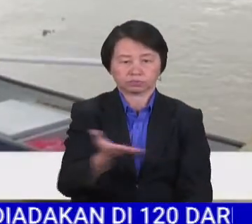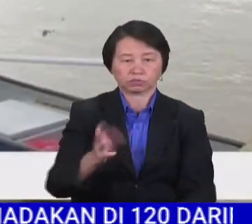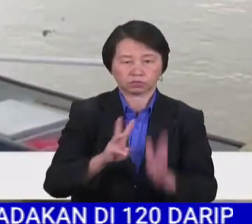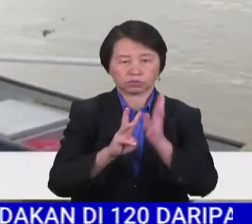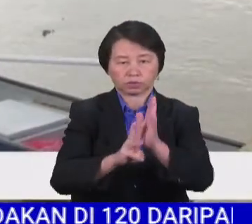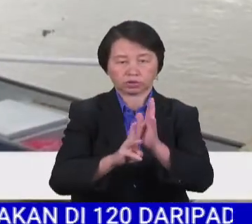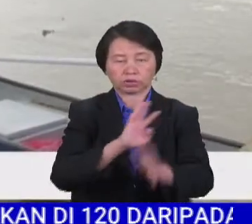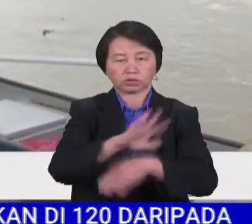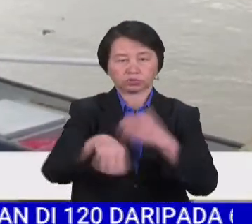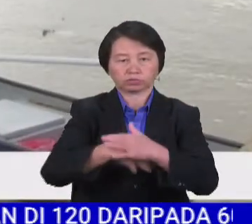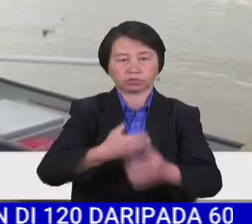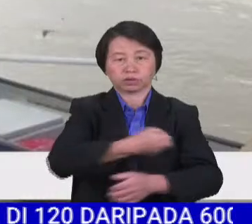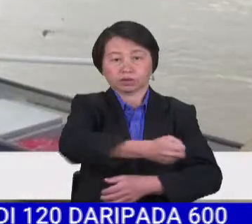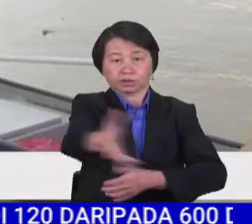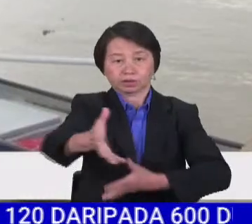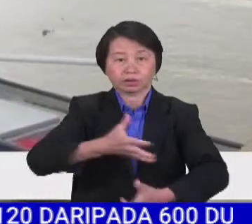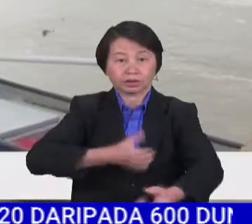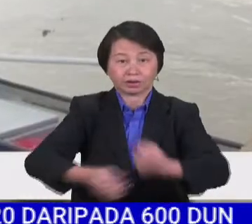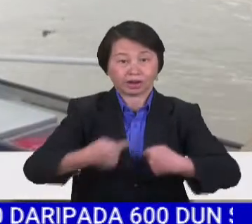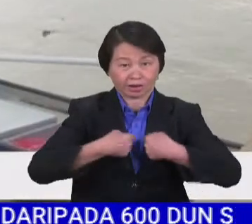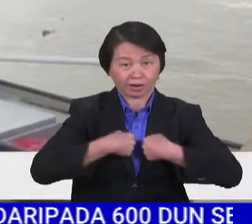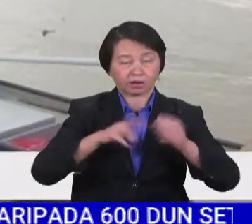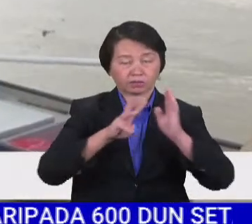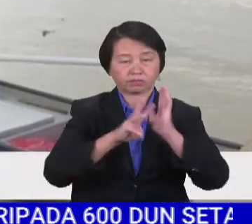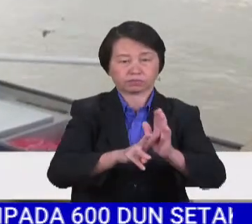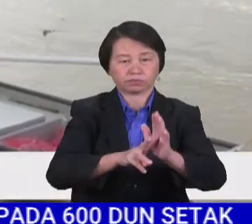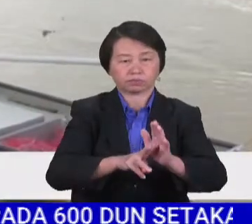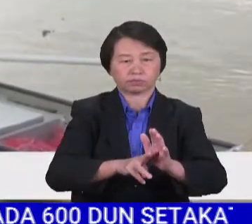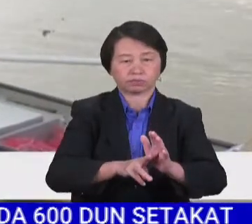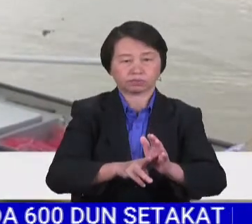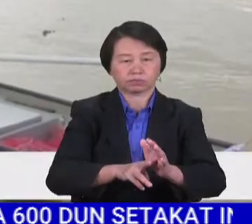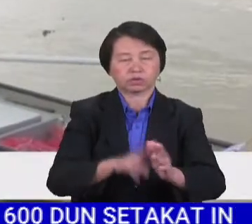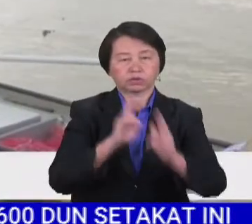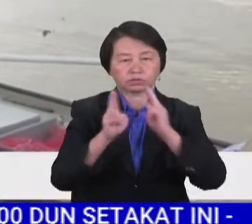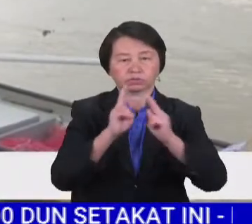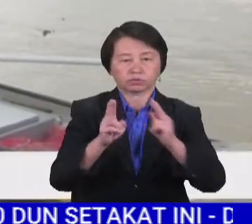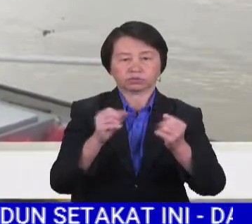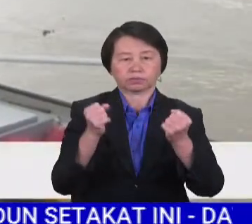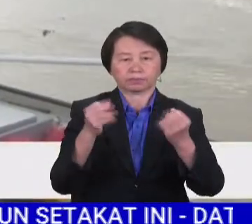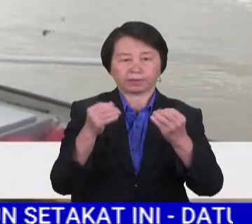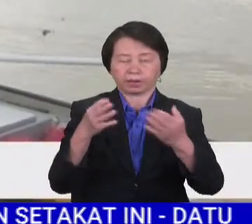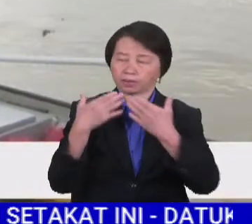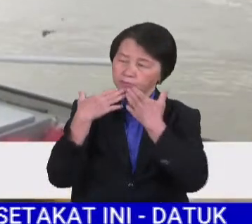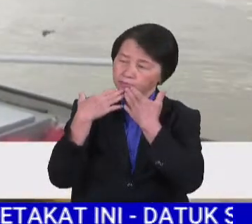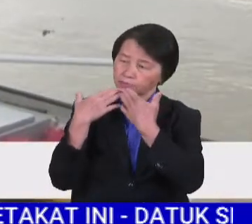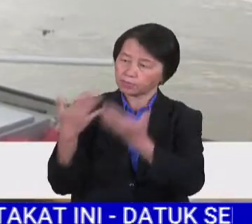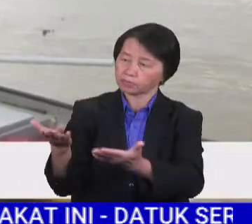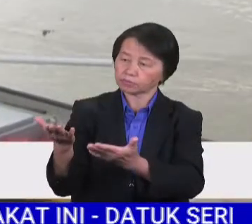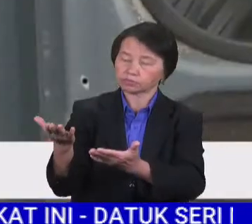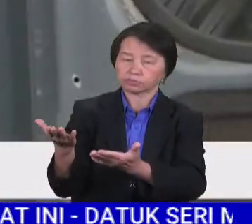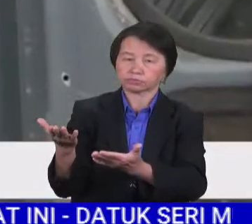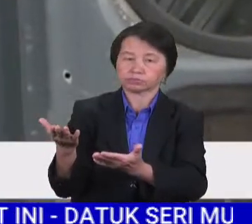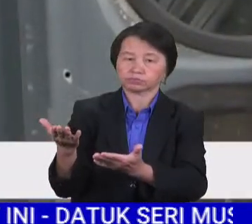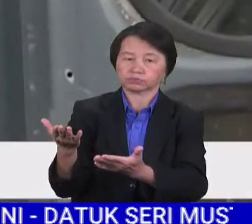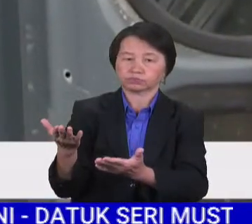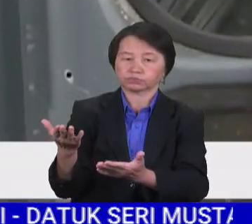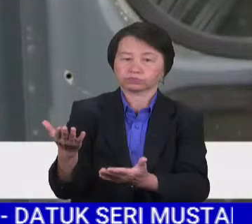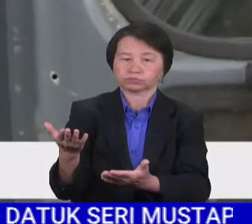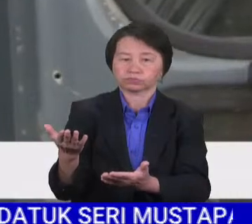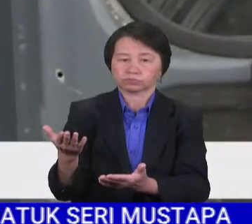nelayan bagian Teluk pada support Terlupa dasra Western mengucapkan banyak terima kasihlah kepada